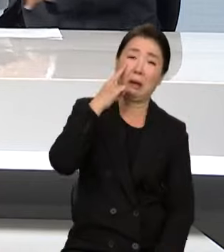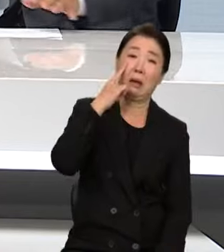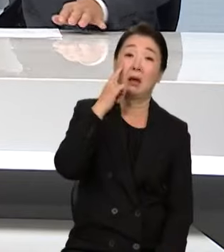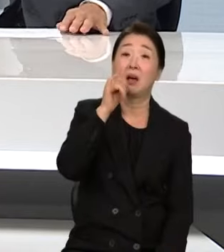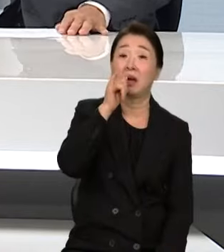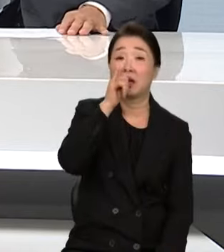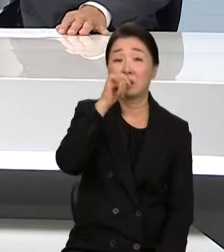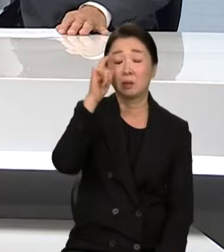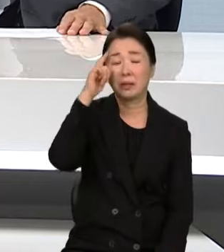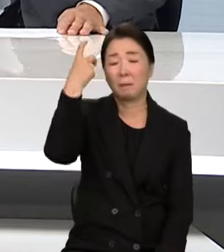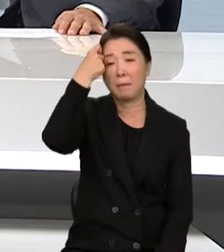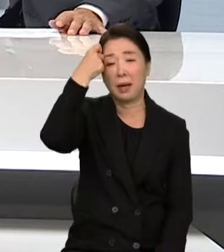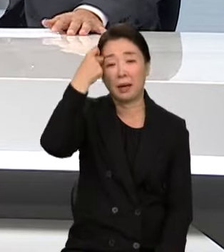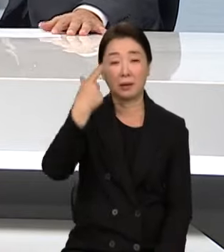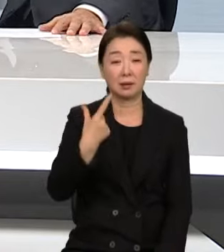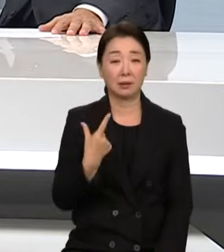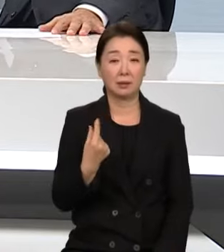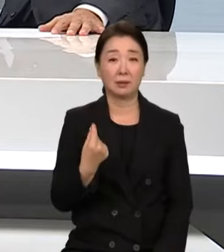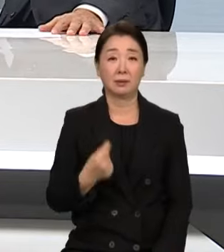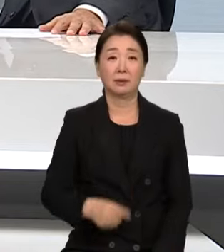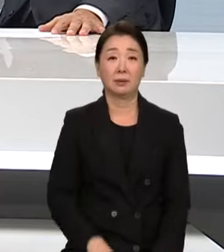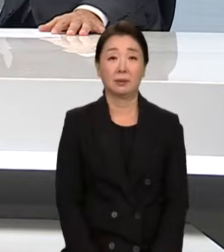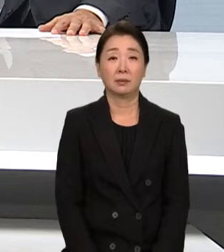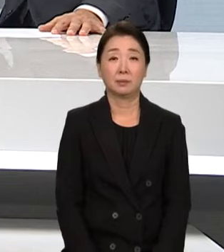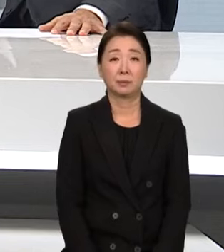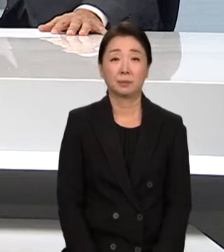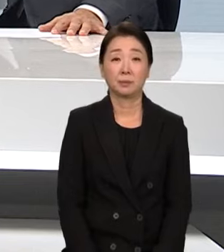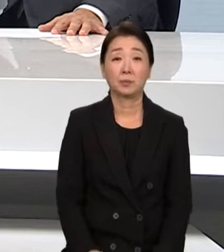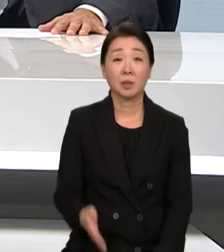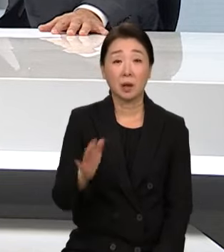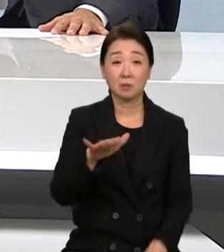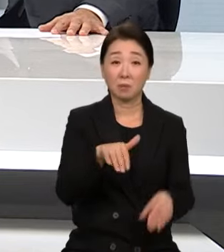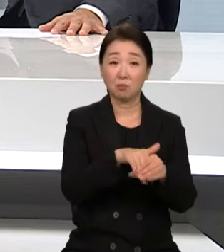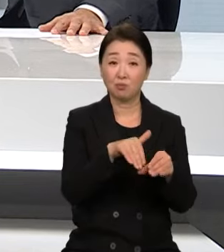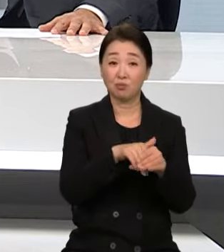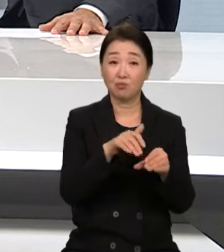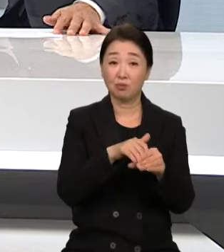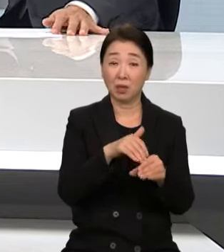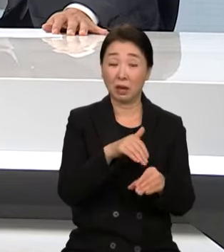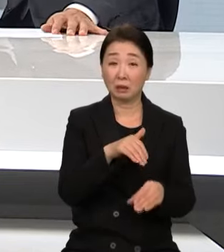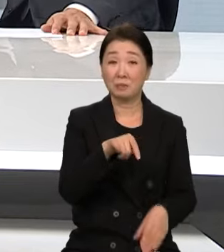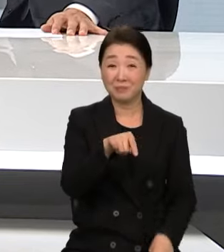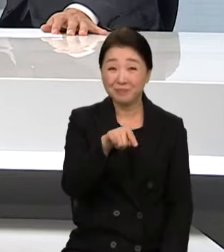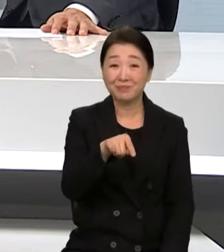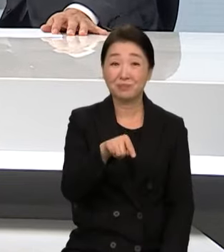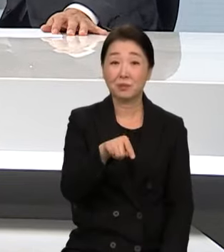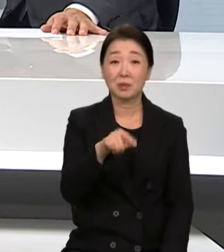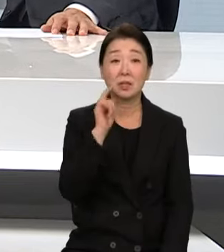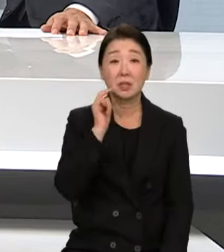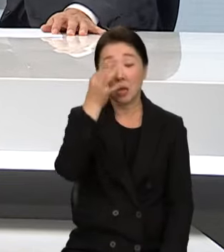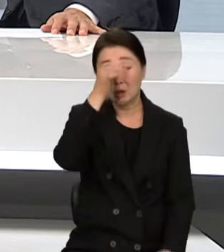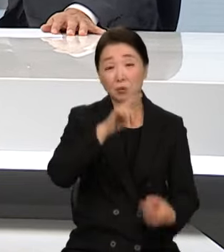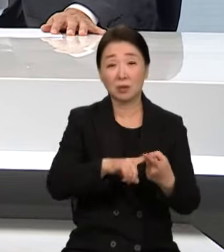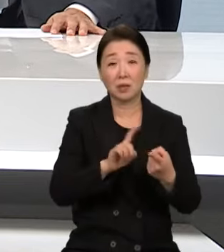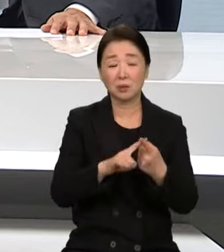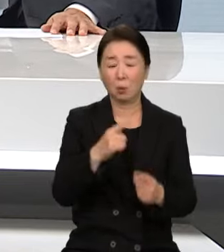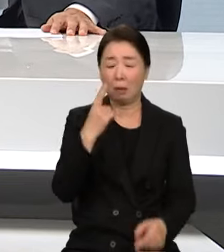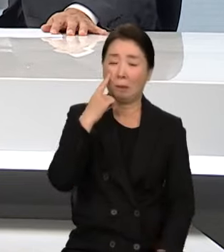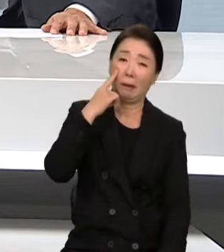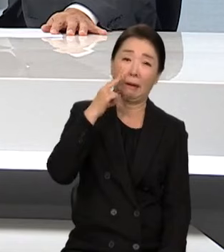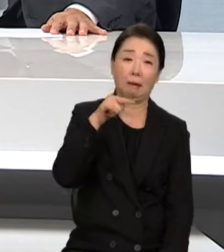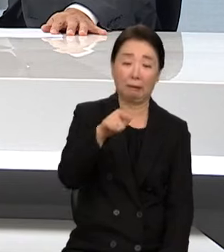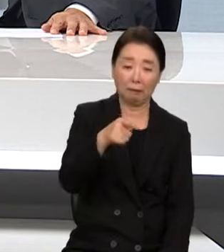인식이 근저에 깔려 있는게 아니냐 이렇게 지적을 할 수 있는 건데 하지만 문학적인 성출 이론 예술 작품에 대해서 선정성